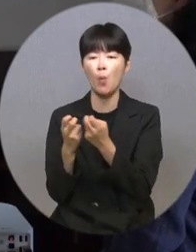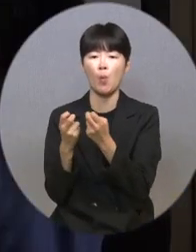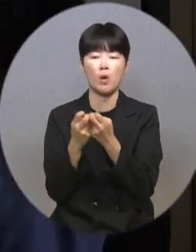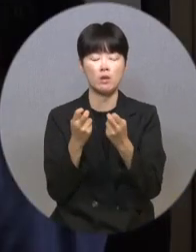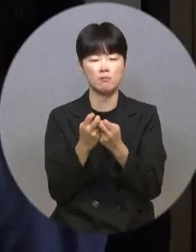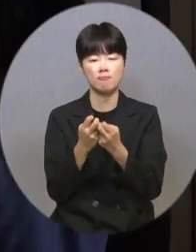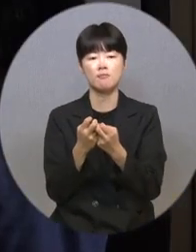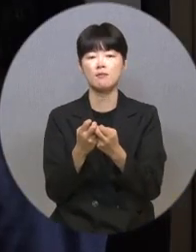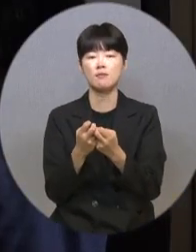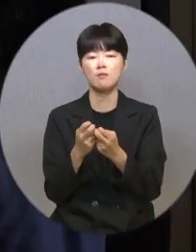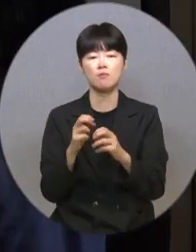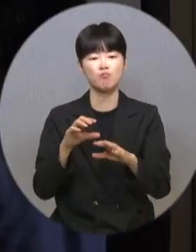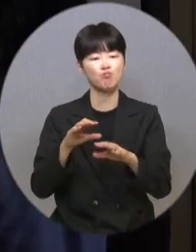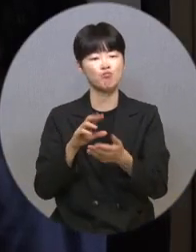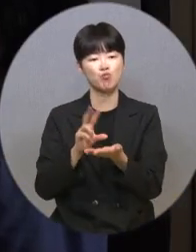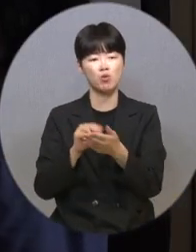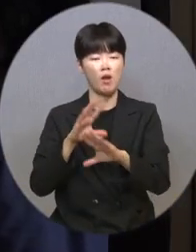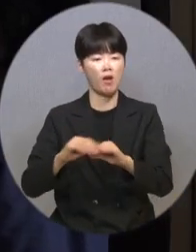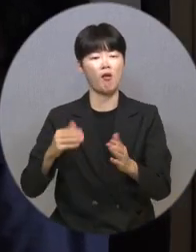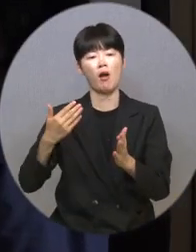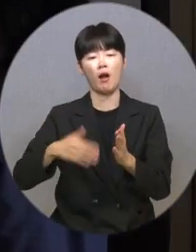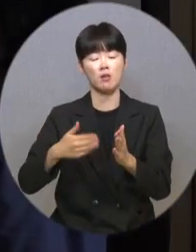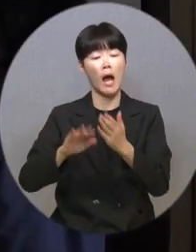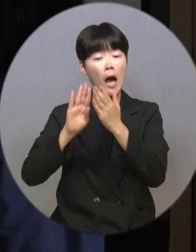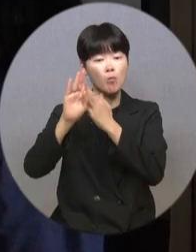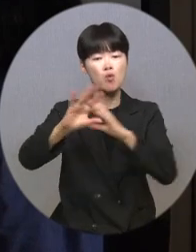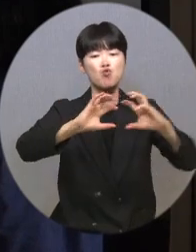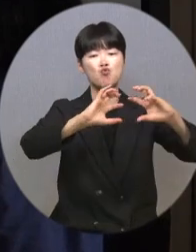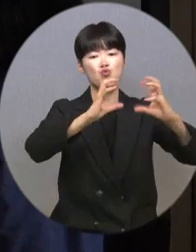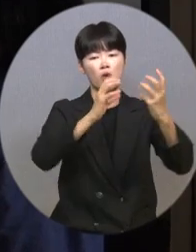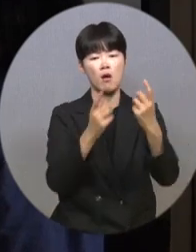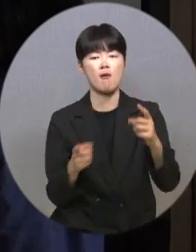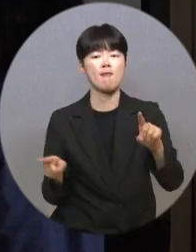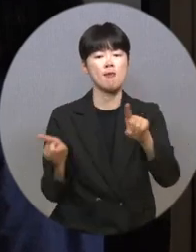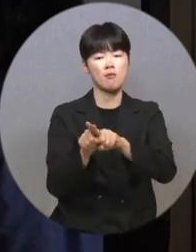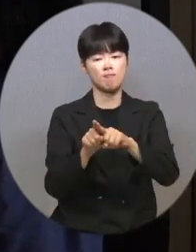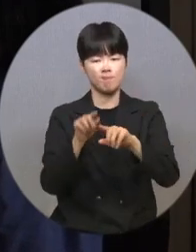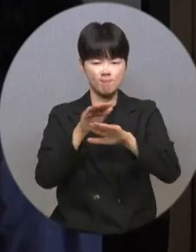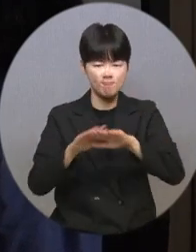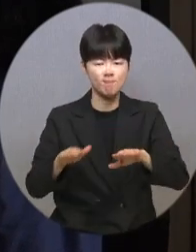있습니다. 이것은 앞으로 국가와